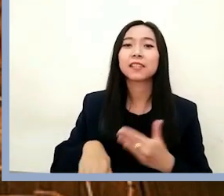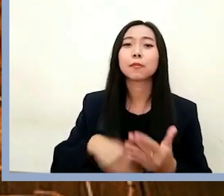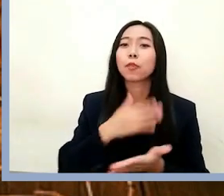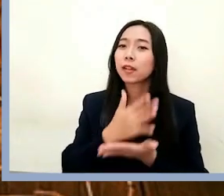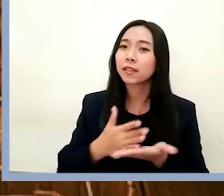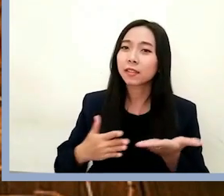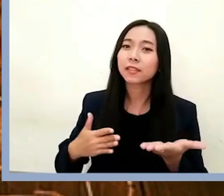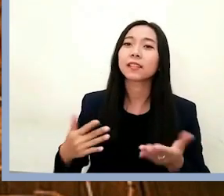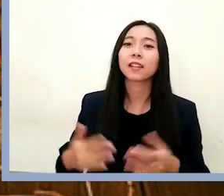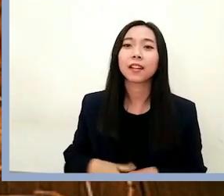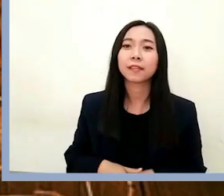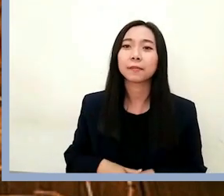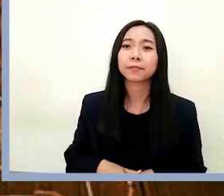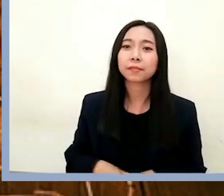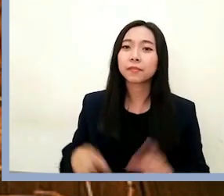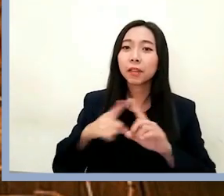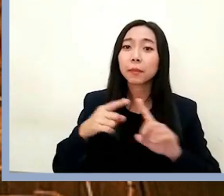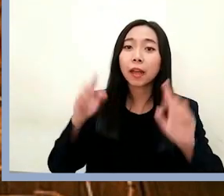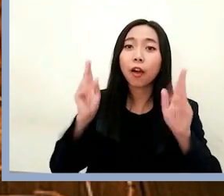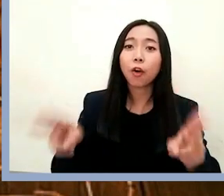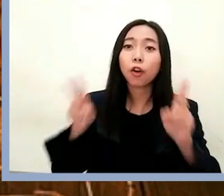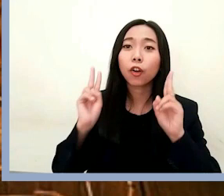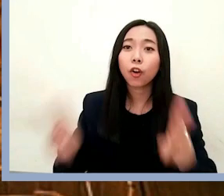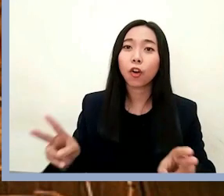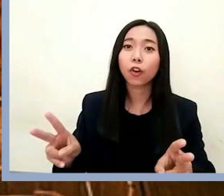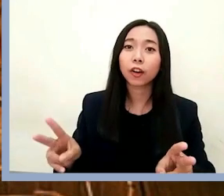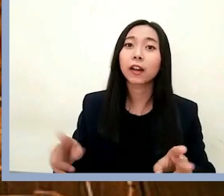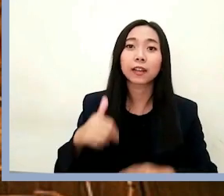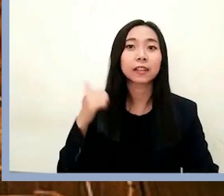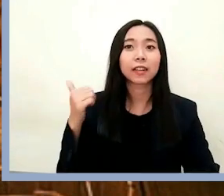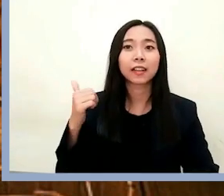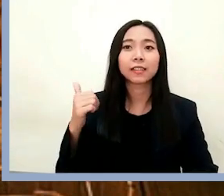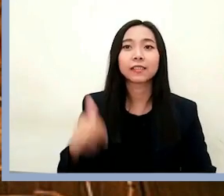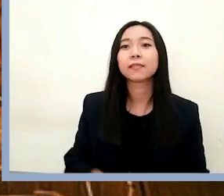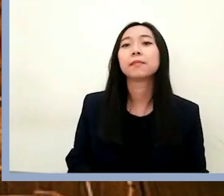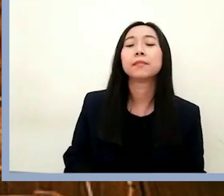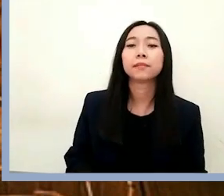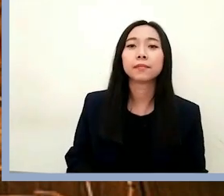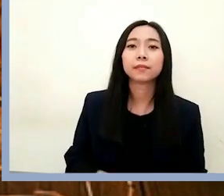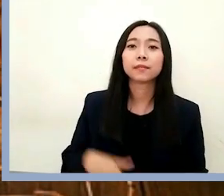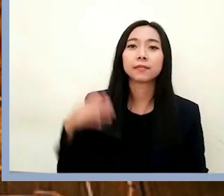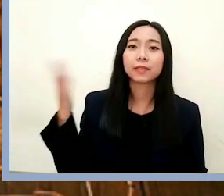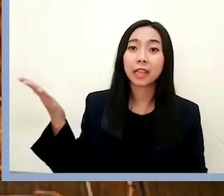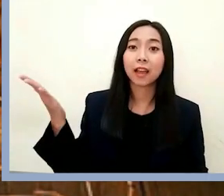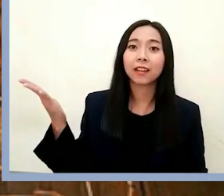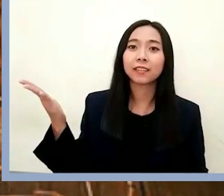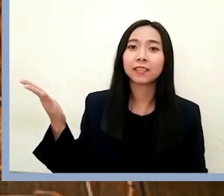kompensasi kepada orang-orang yang pernah dia rampas dan dia kembalikan 400%